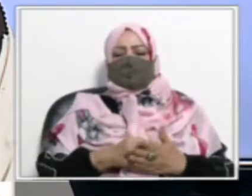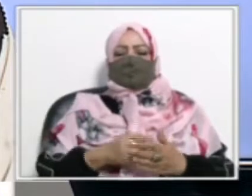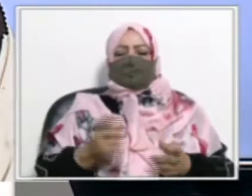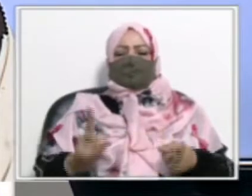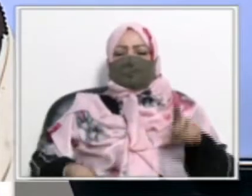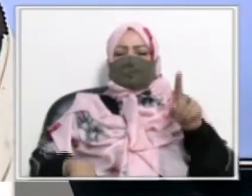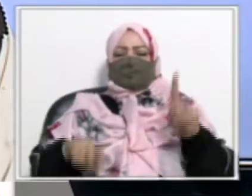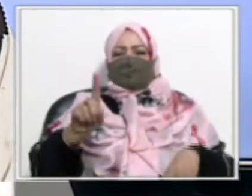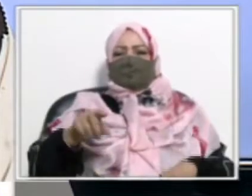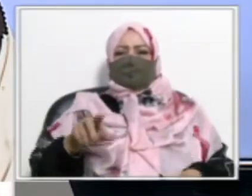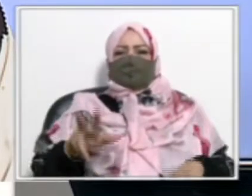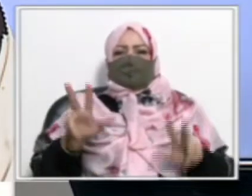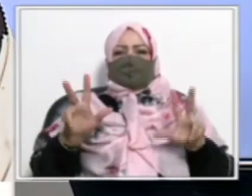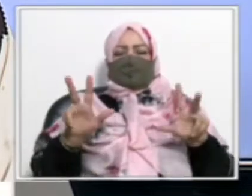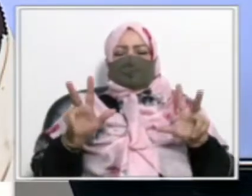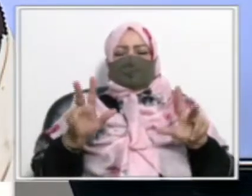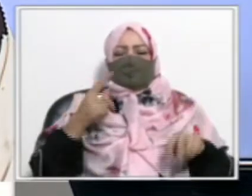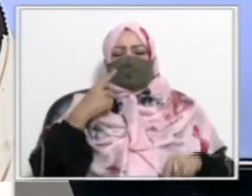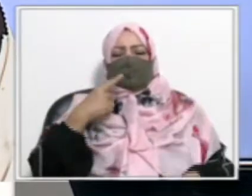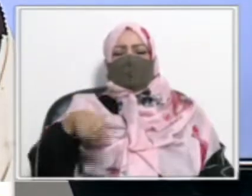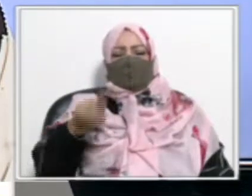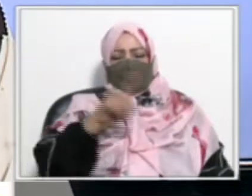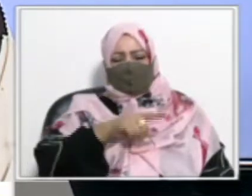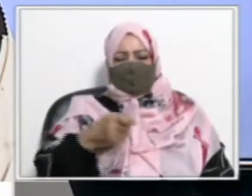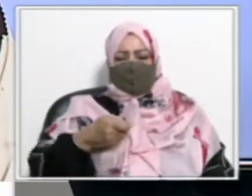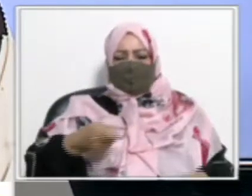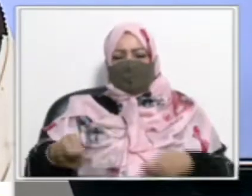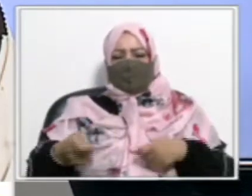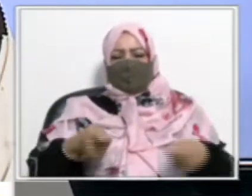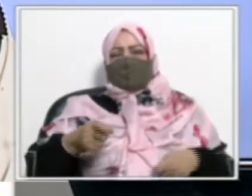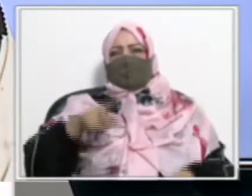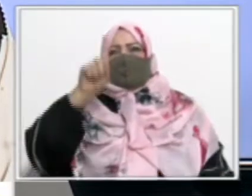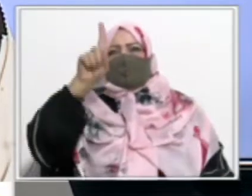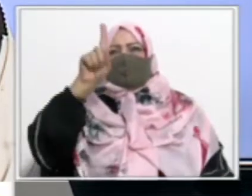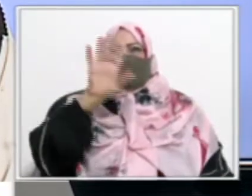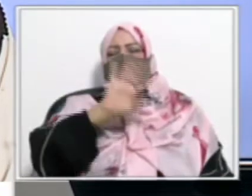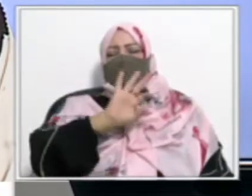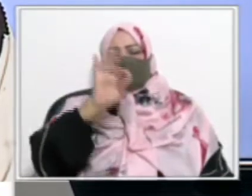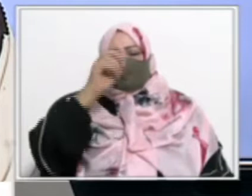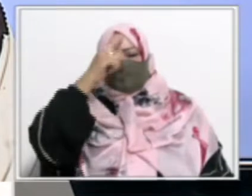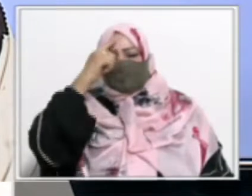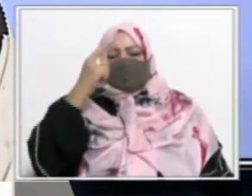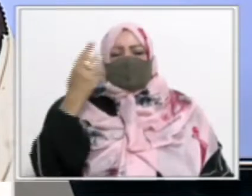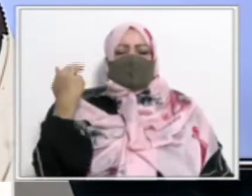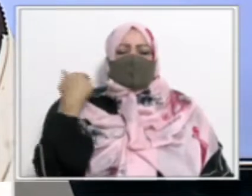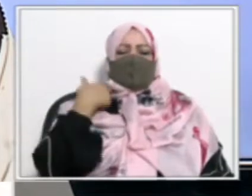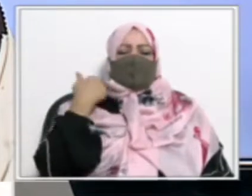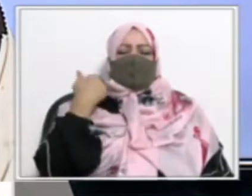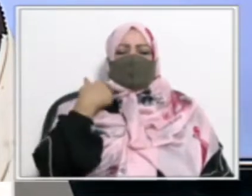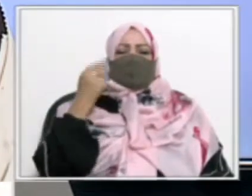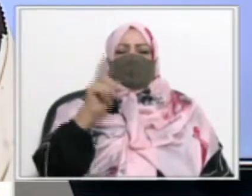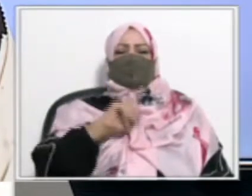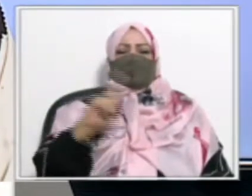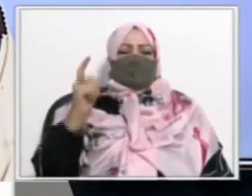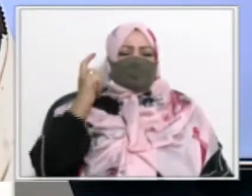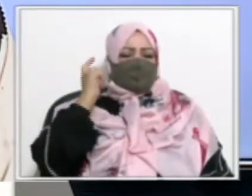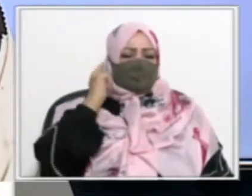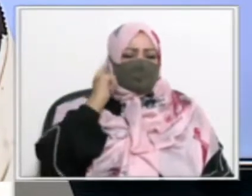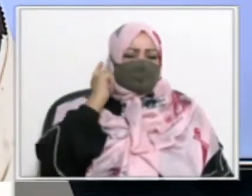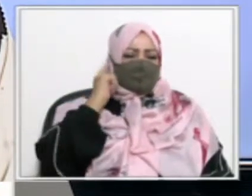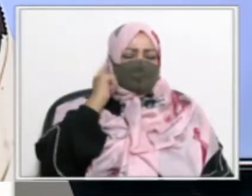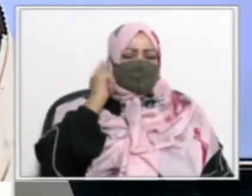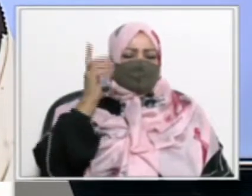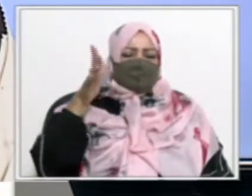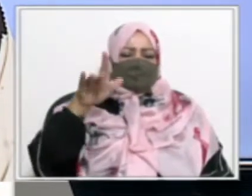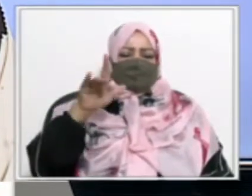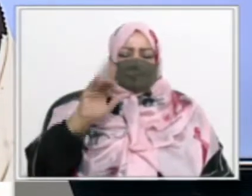الاستماع والجلوس ومسامرة أهل الفساد وأهل الباطل، وكثير من الناس يستمعون إلى